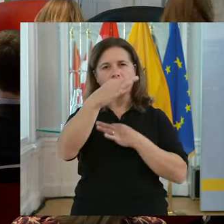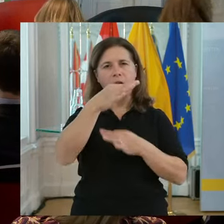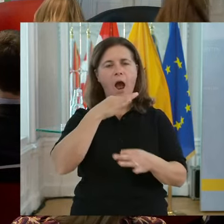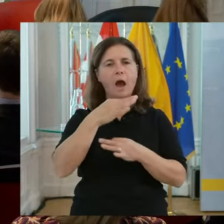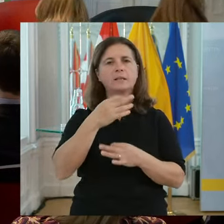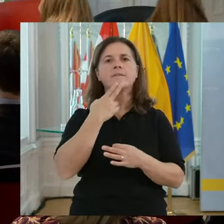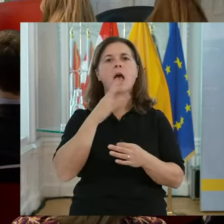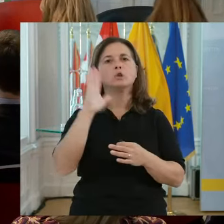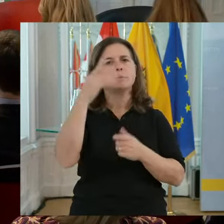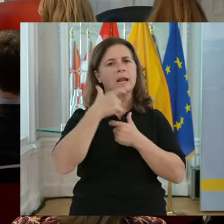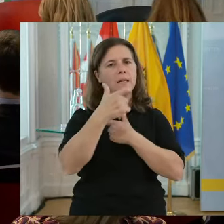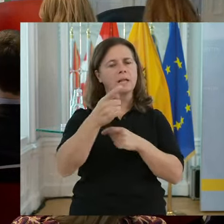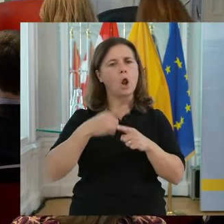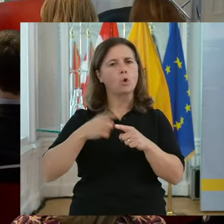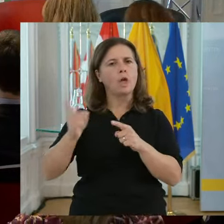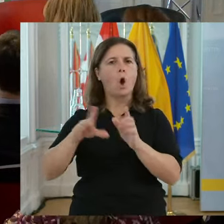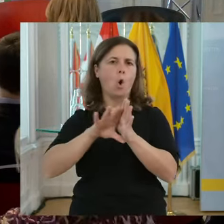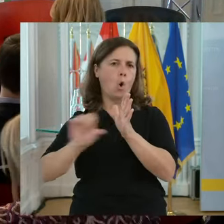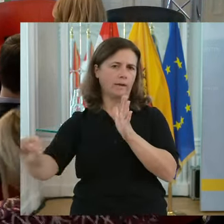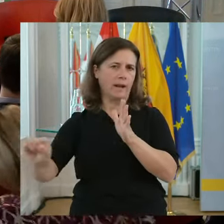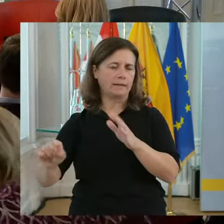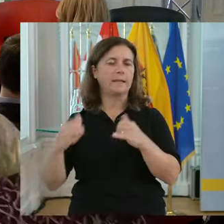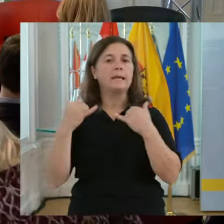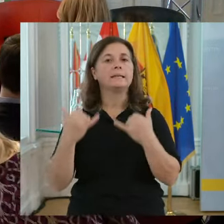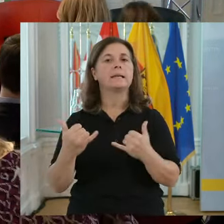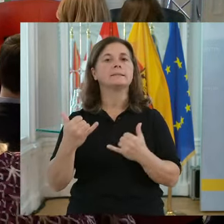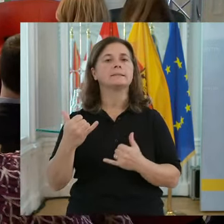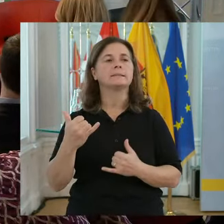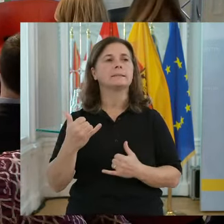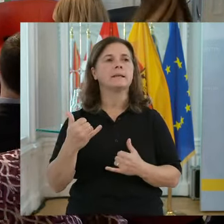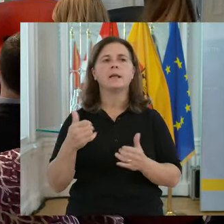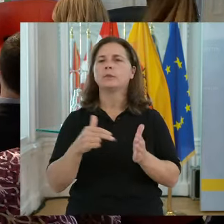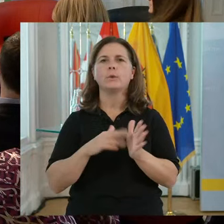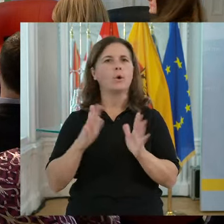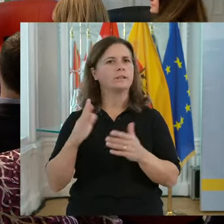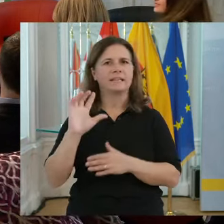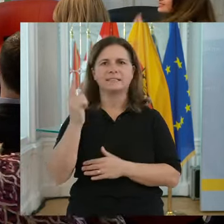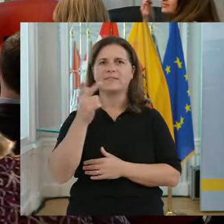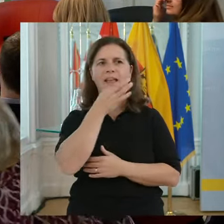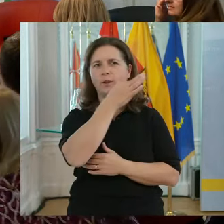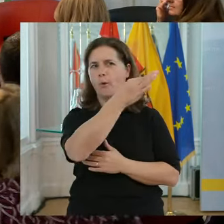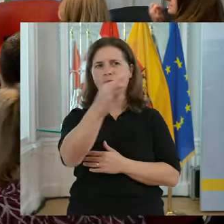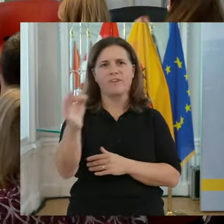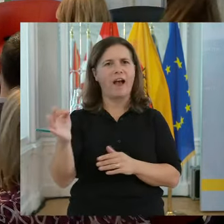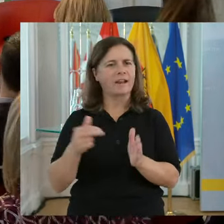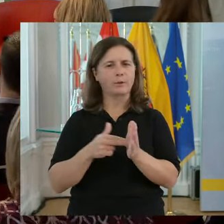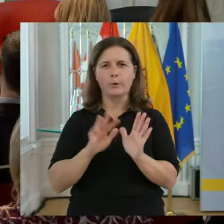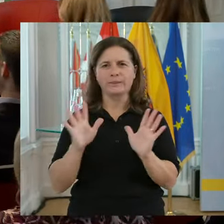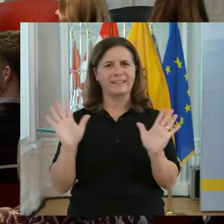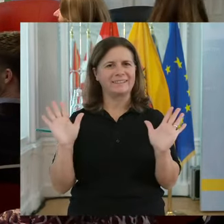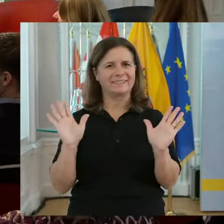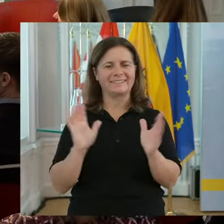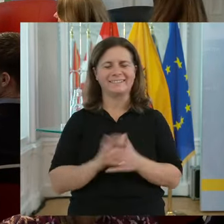die uns online mitverfolgen. Wir sollten nämlich doch nicht zur zweiten Montimeter-Frage kommen. Gut.